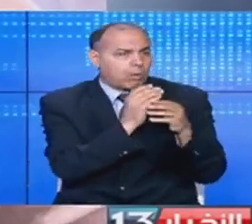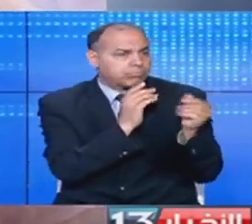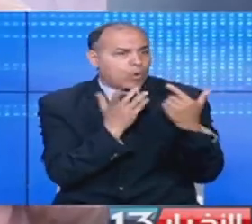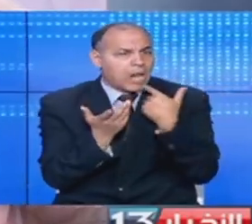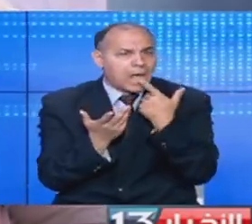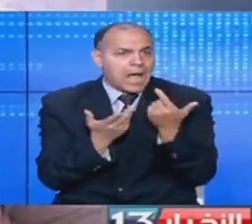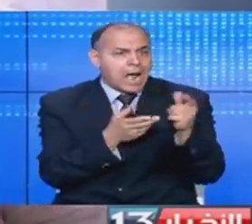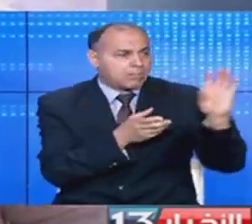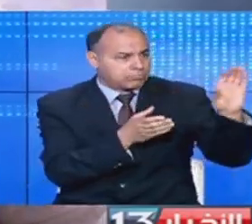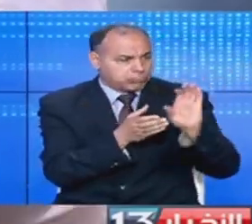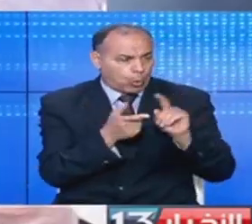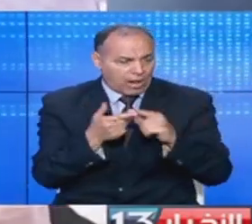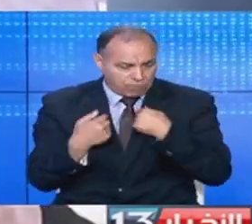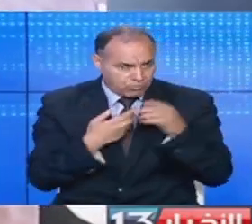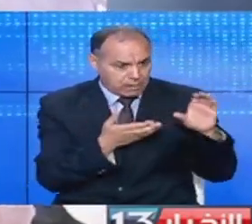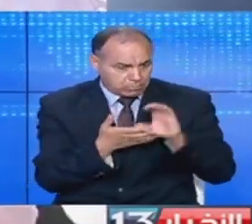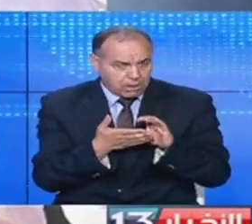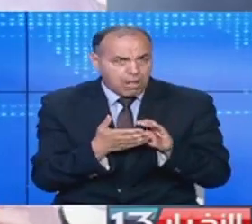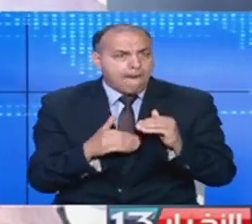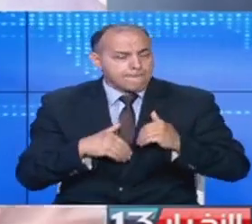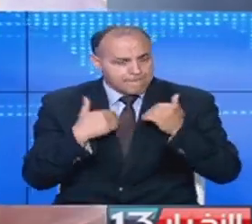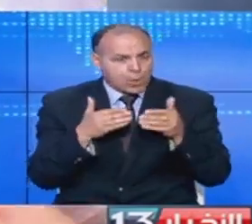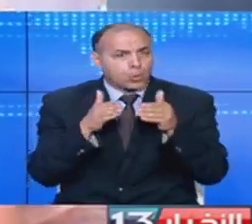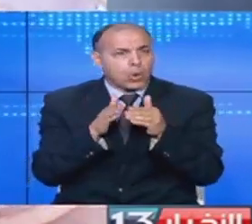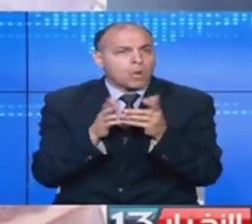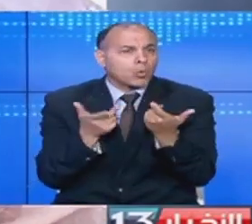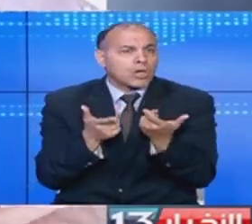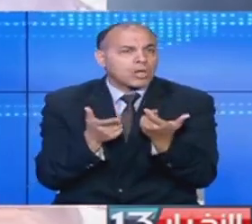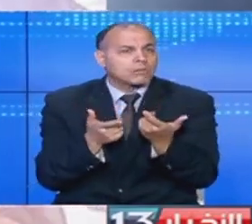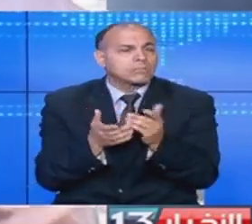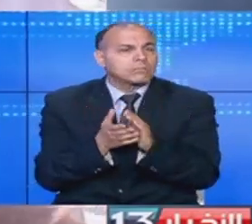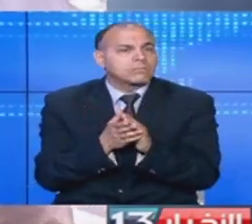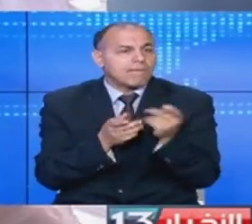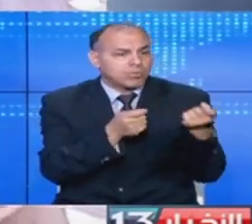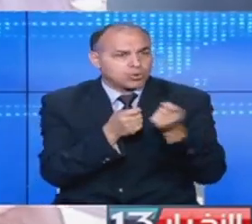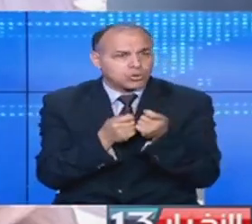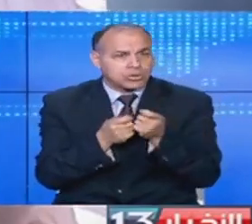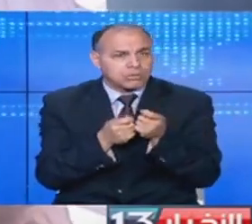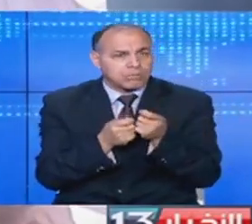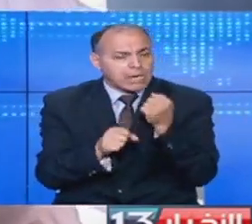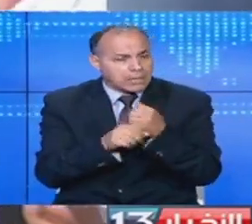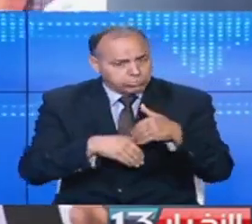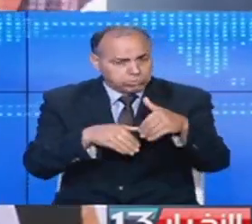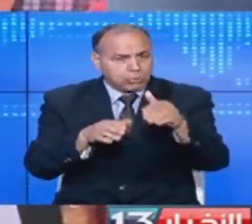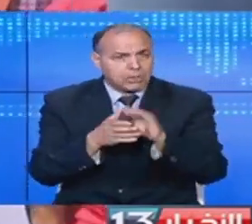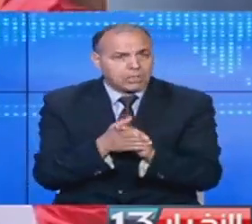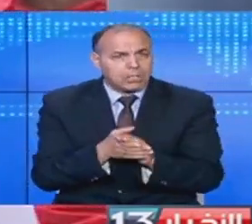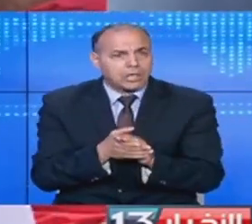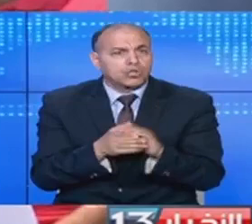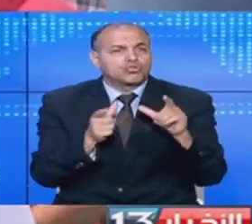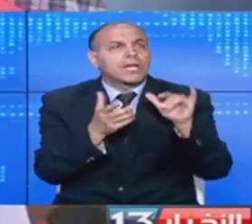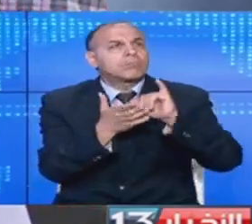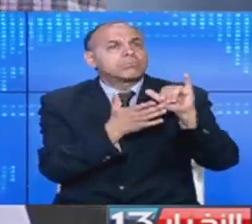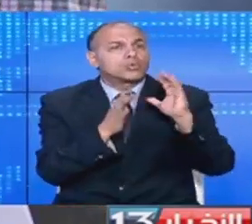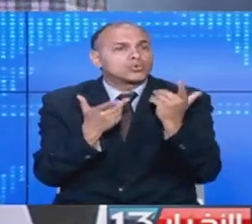كل، يعطيونا ساعة دبور فلوسنا، واحنا طالبين انكور عليها باش نبداو نطيروا وبداو نخدموا على رواحنا. الحق تونسيغ تلقى